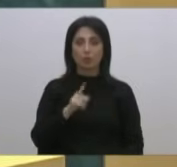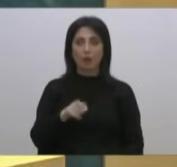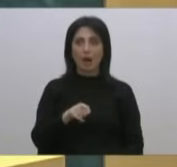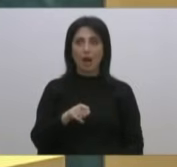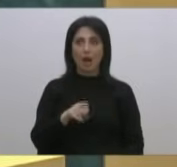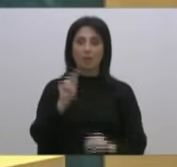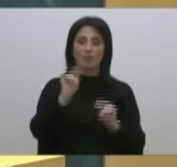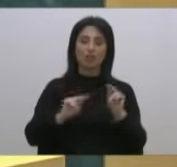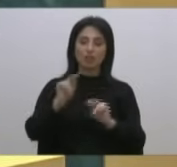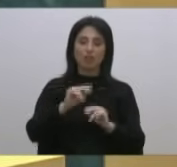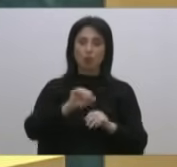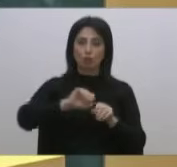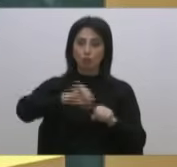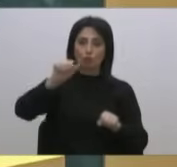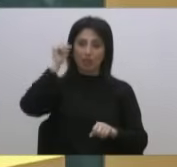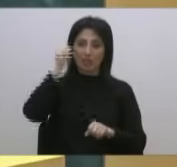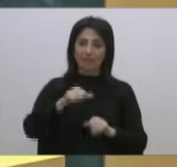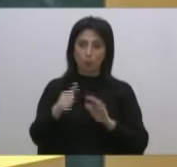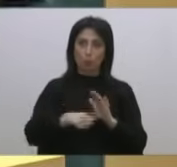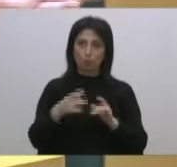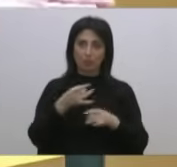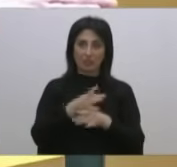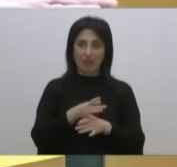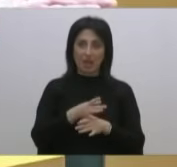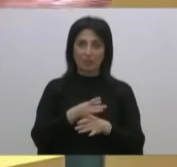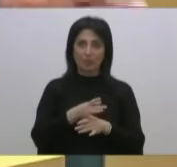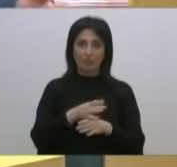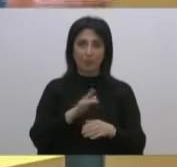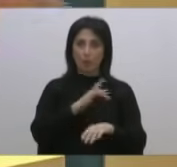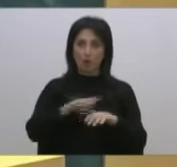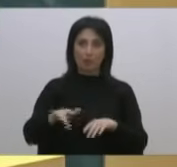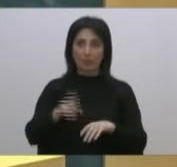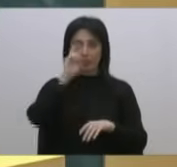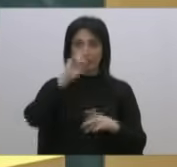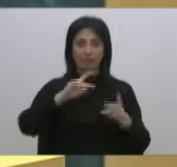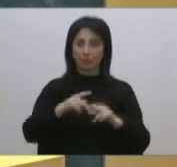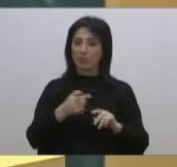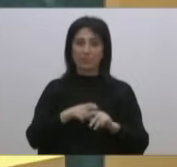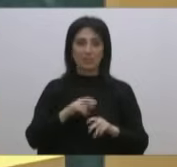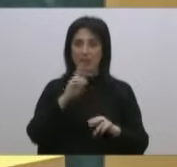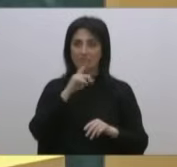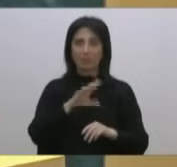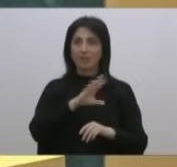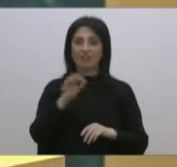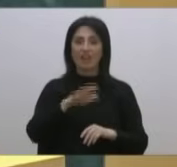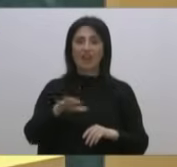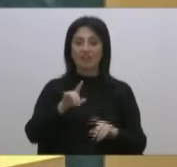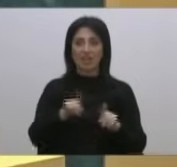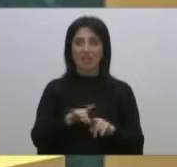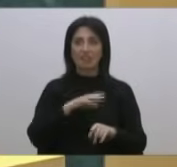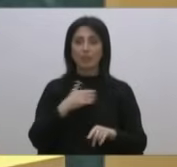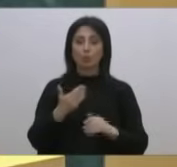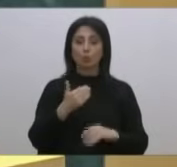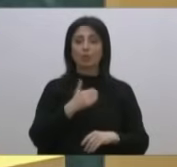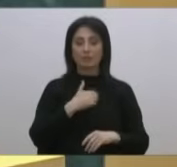რომ ან შელოცვით, ან ჯოხის დარტყმით უმუშევრობა და სიღარიბე მოისპობა ან თავრობის შესვლით ძალიან ცდება. ყველა ქვეყანაში ასე იყო.